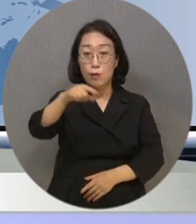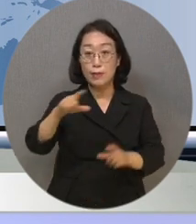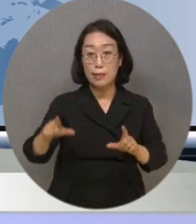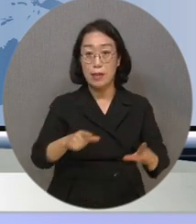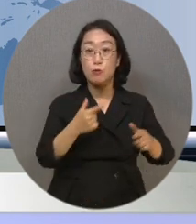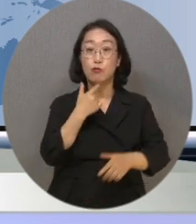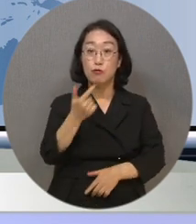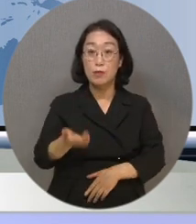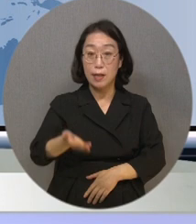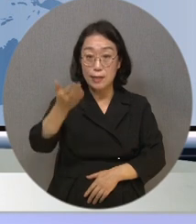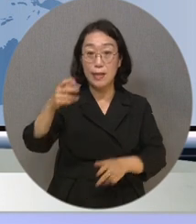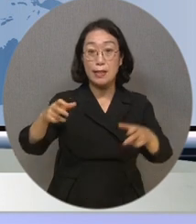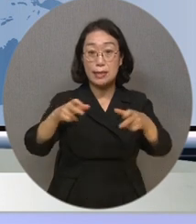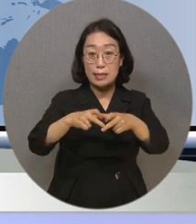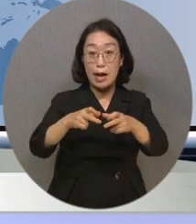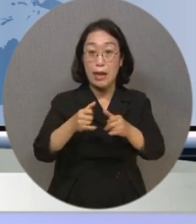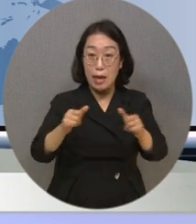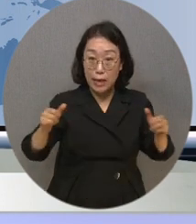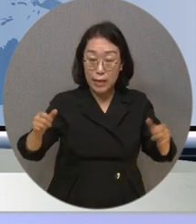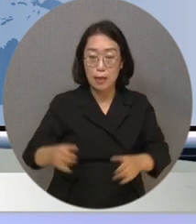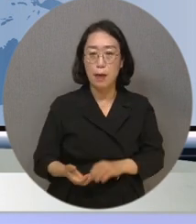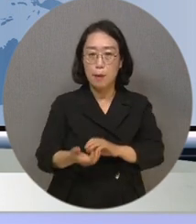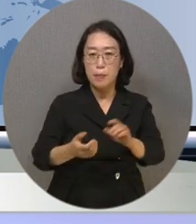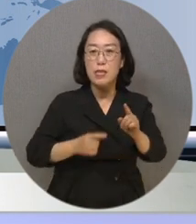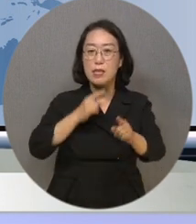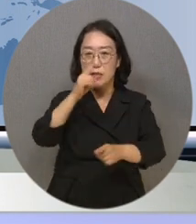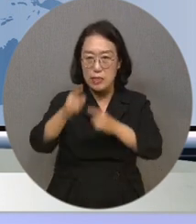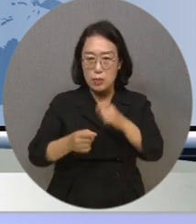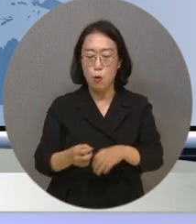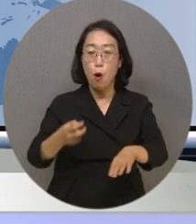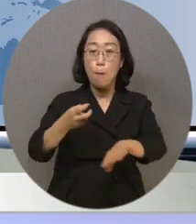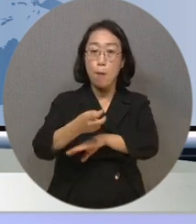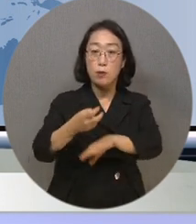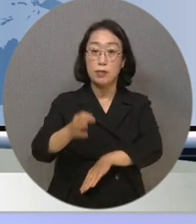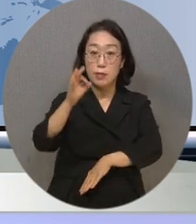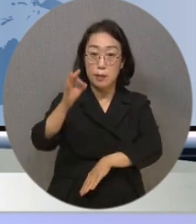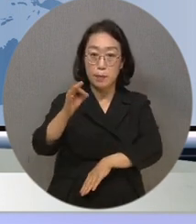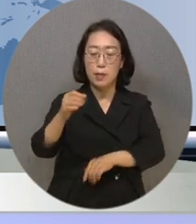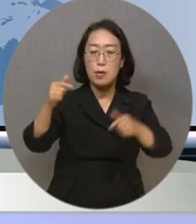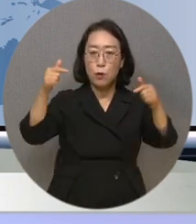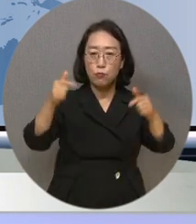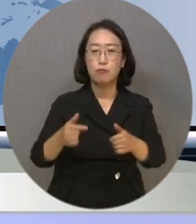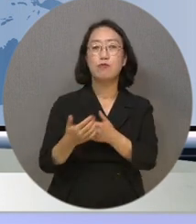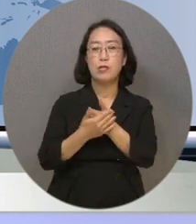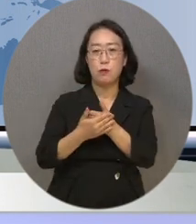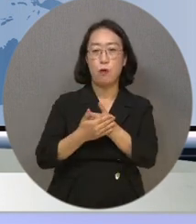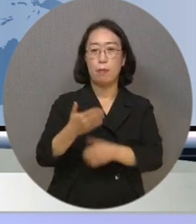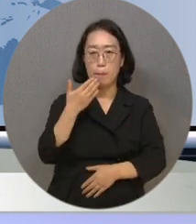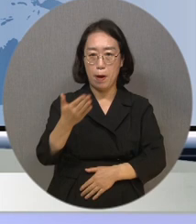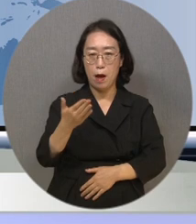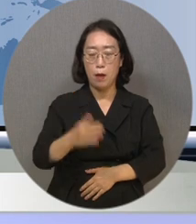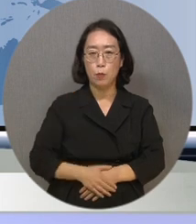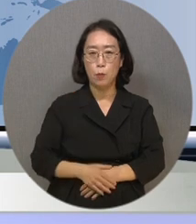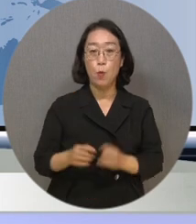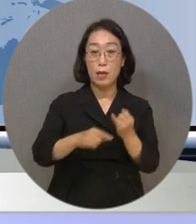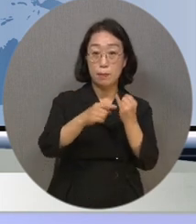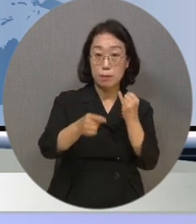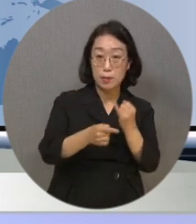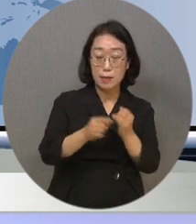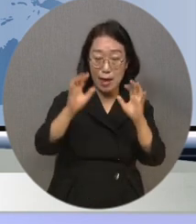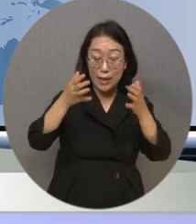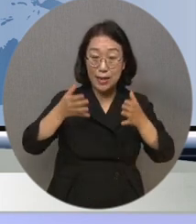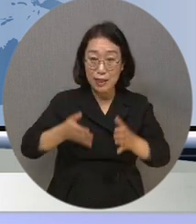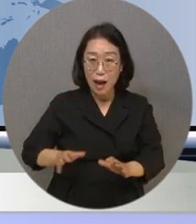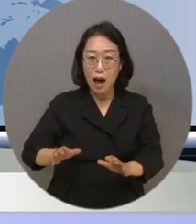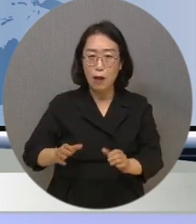6세 이상 장애인은 사전 신청을 통해 이용한 버스 요금을 지원받을 수 있습니다. 또한 임신과 출산,